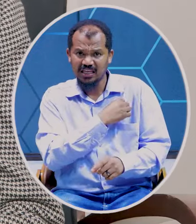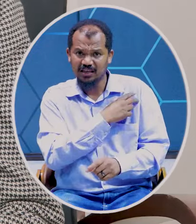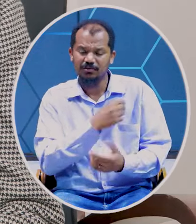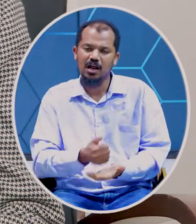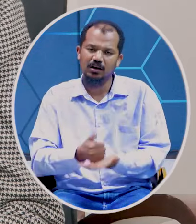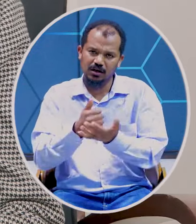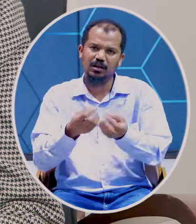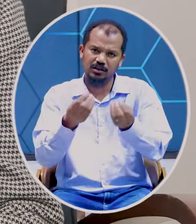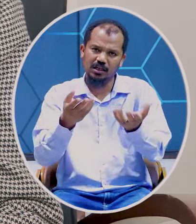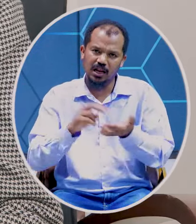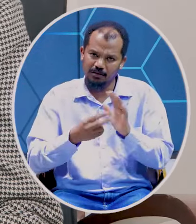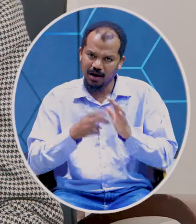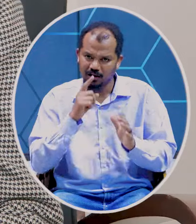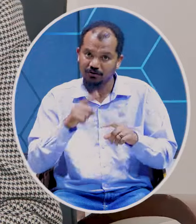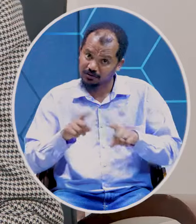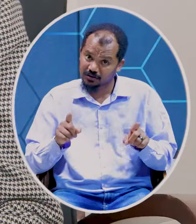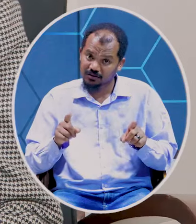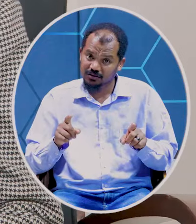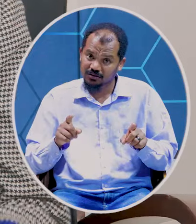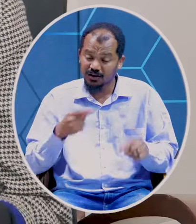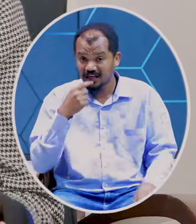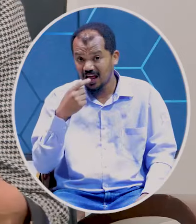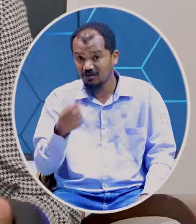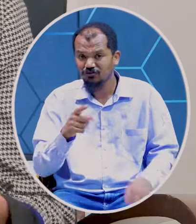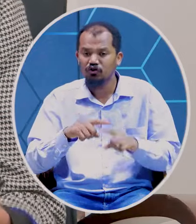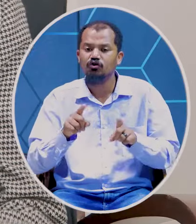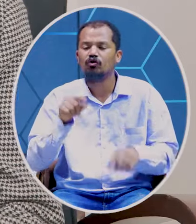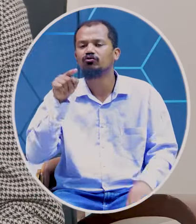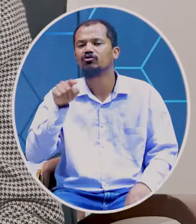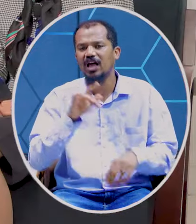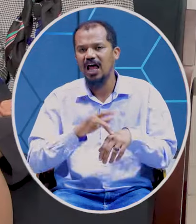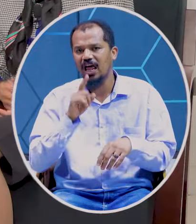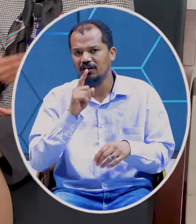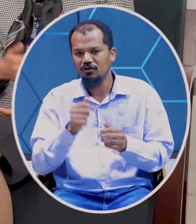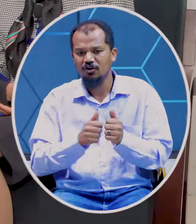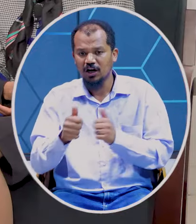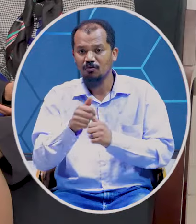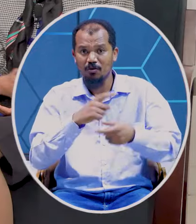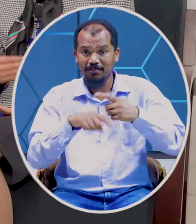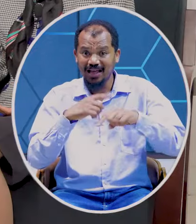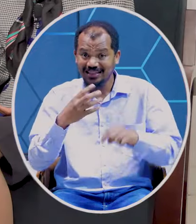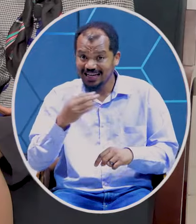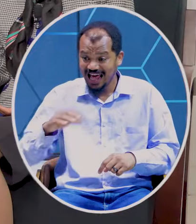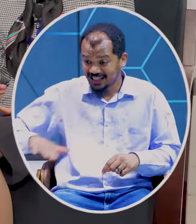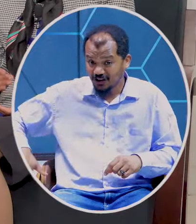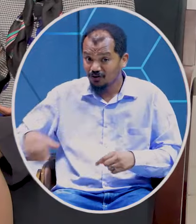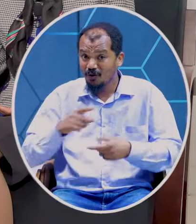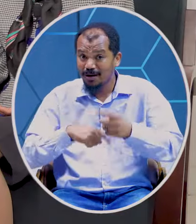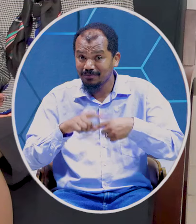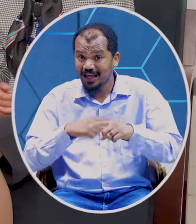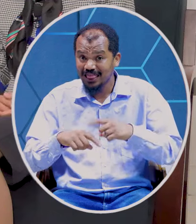ህክምና ይረዳል ማለት ነው። ግን ያው እንዳልኩሽ ልዩነቱ ዛ ላይ ነው የሚመጣው ቀድሞ መምጣትና ዘግይቶ